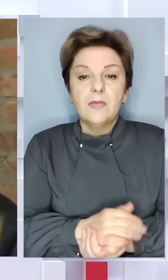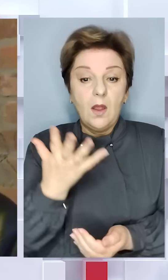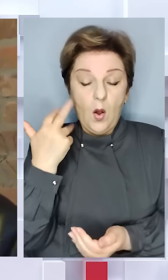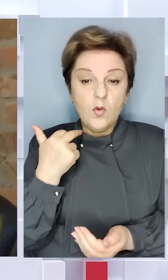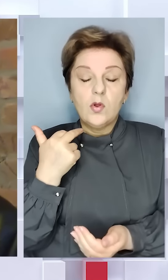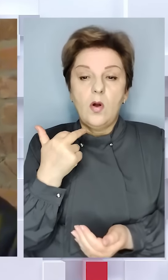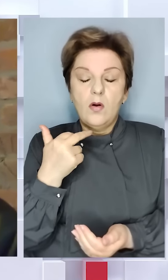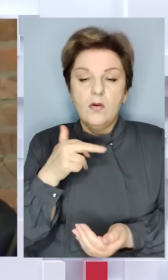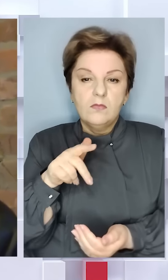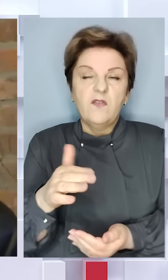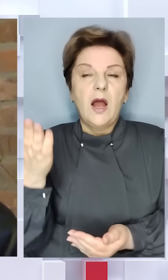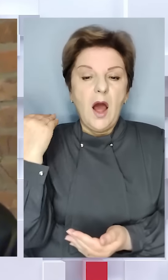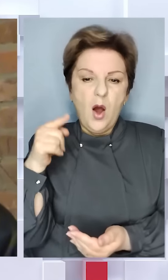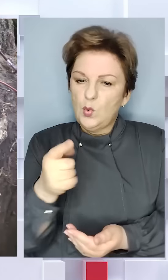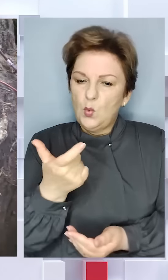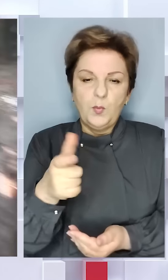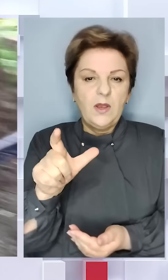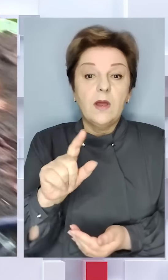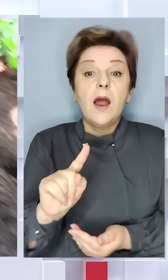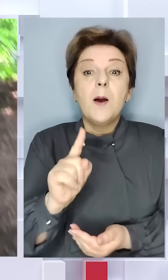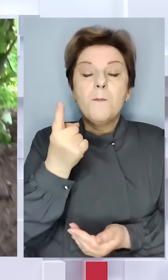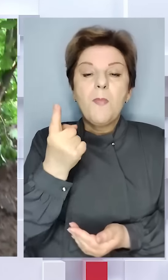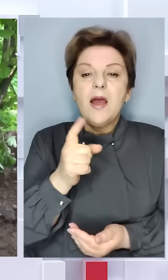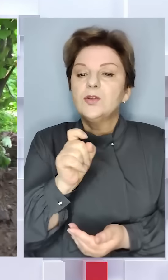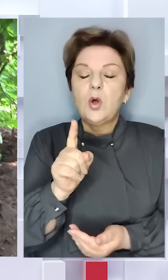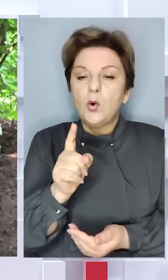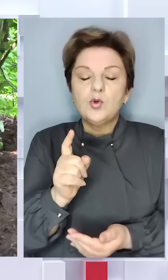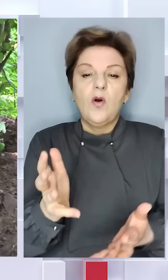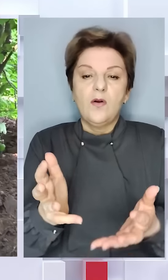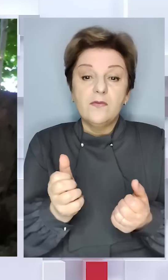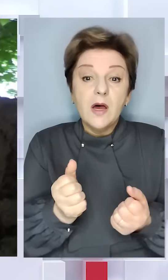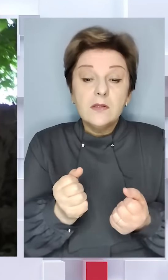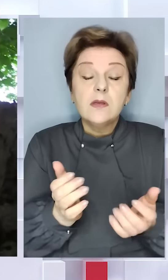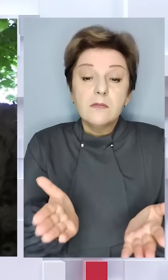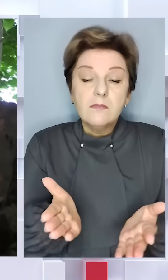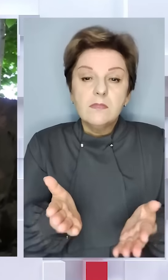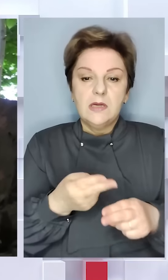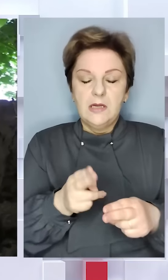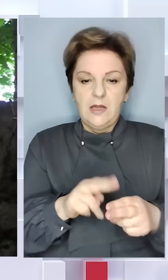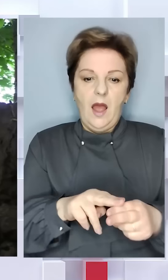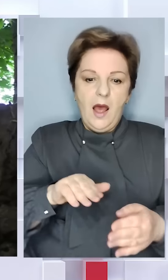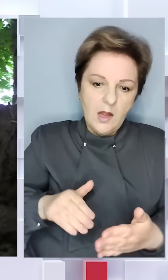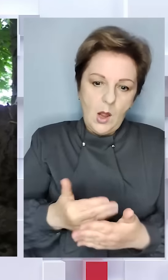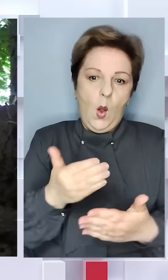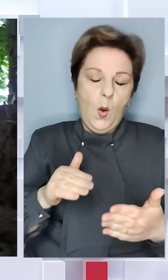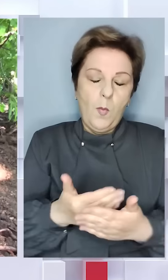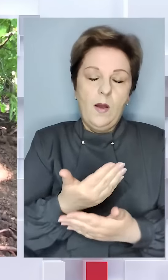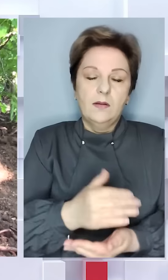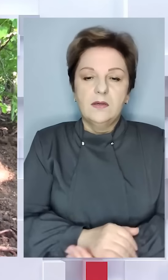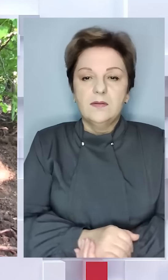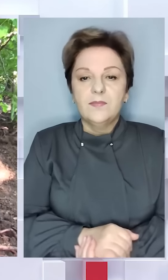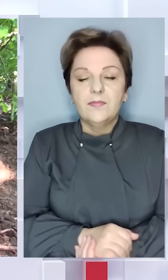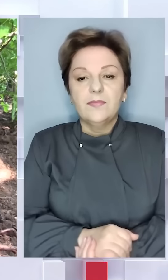не гірше, а ну тут більше. І перше, за що взялися, зізнається фізрук, так то за лопати.